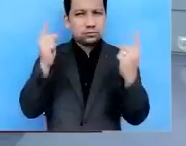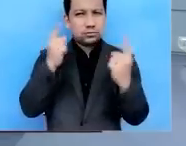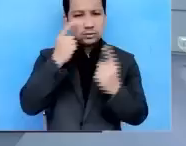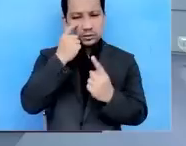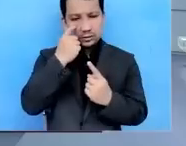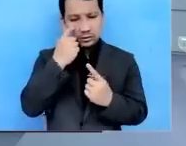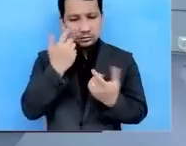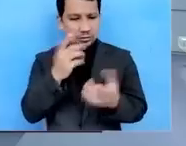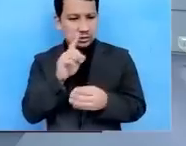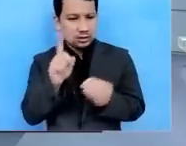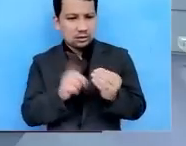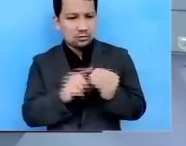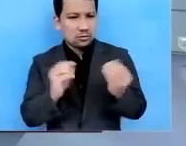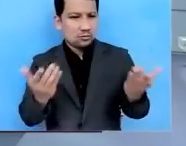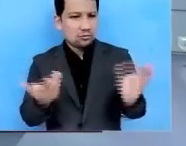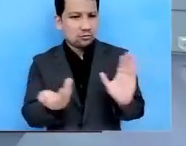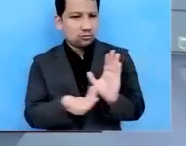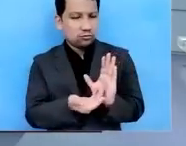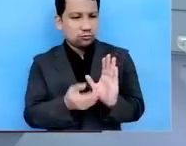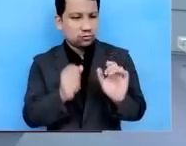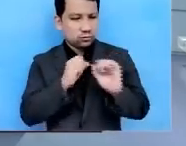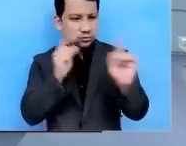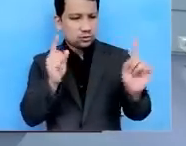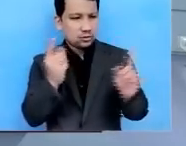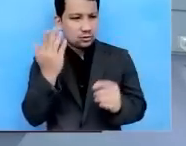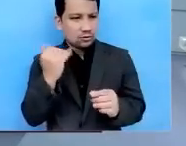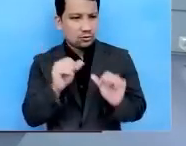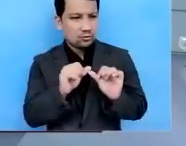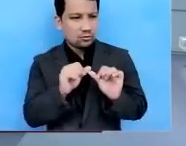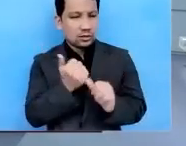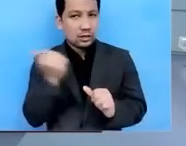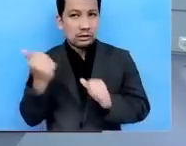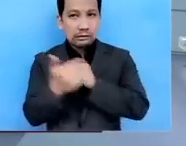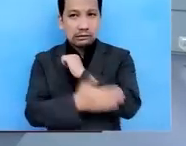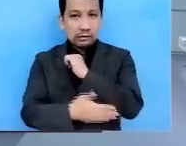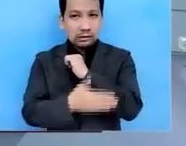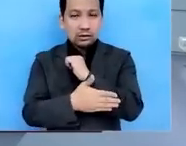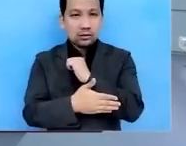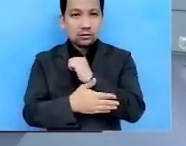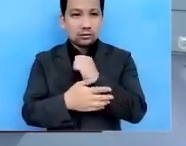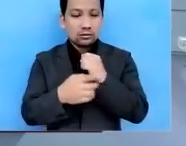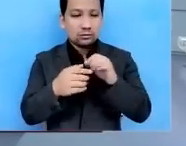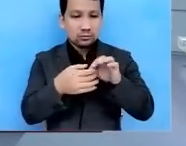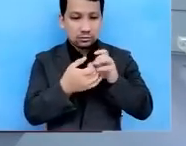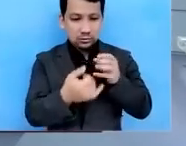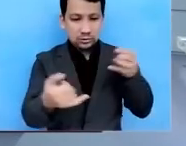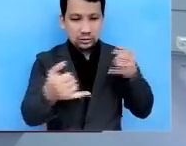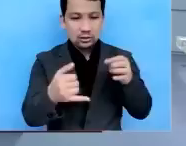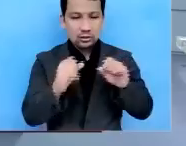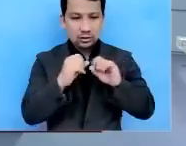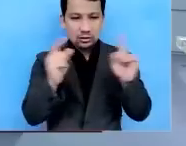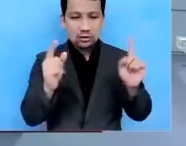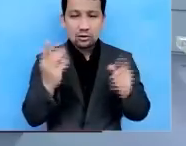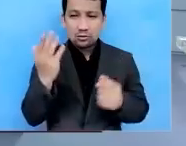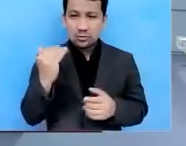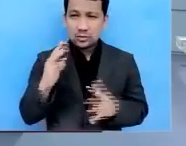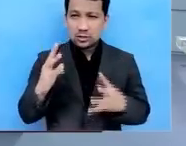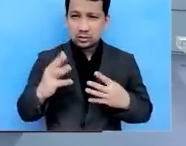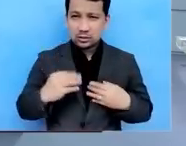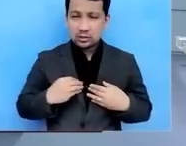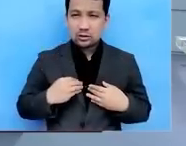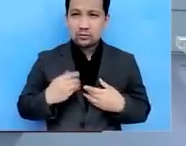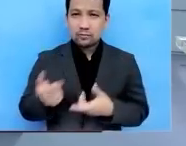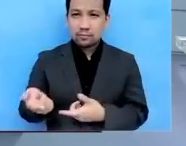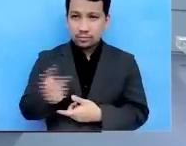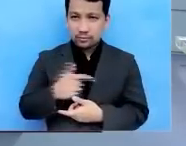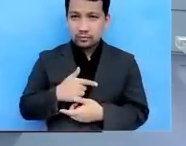pero parang walang masyadong nagulat kung bakit may ibang bansa na nag-wiretap daw sa Bilibid. At bakit tinanggap ito ng Pangulo, gayong